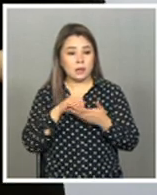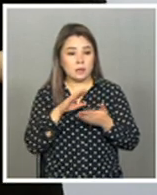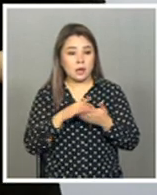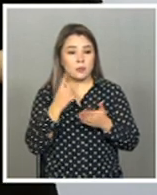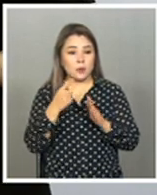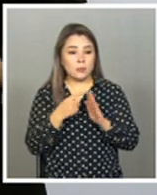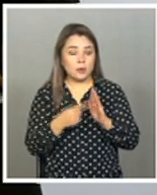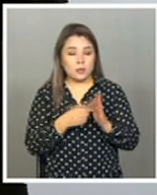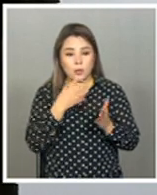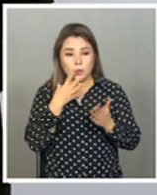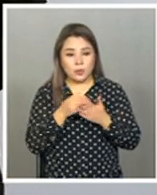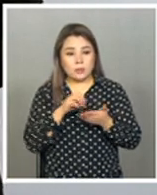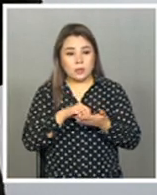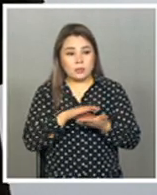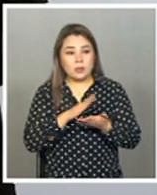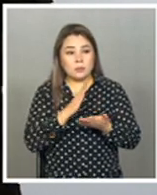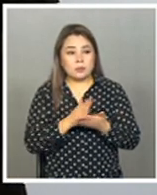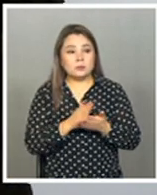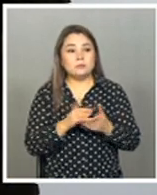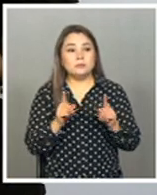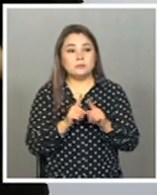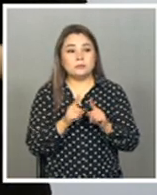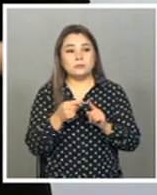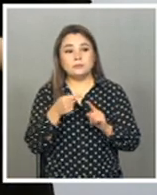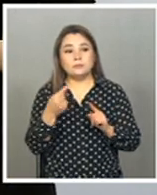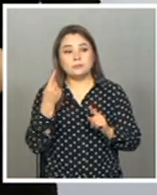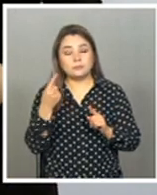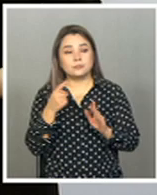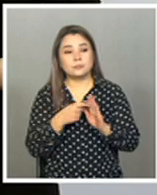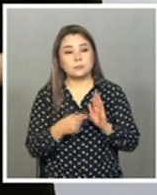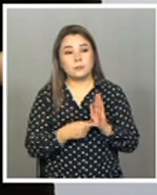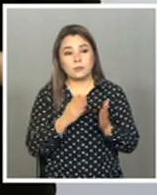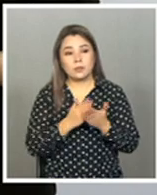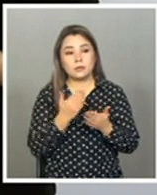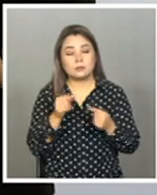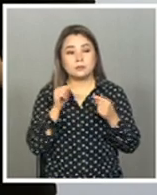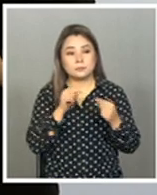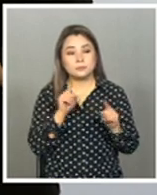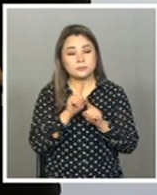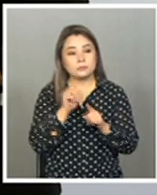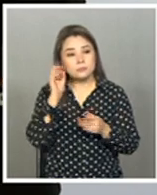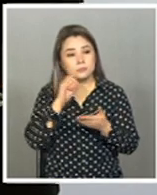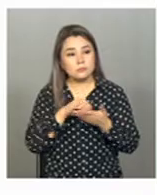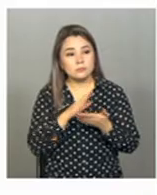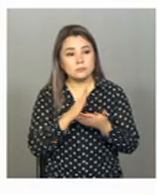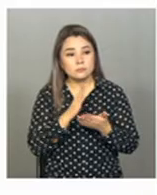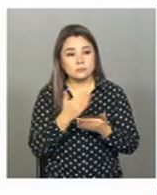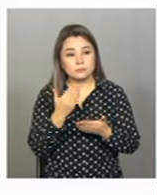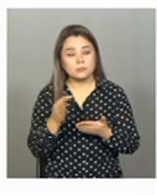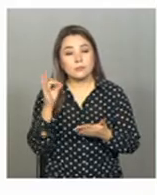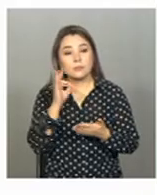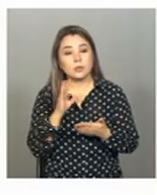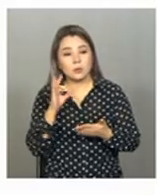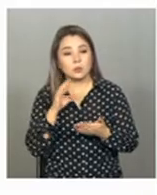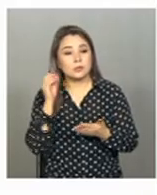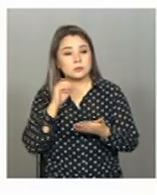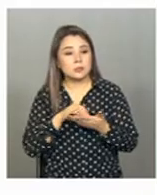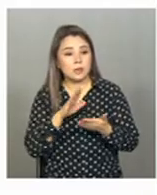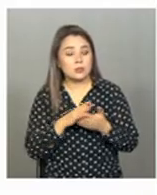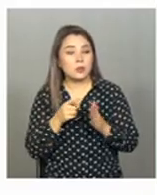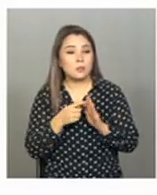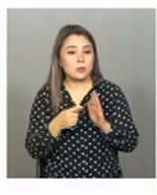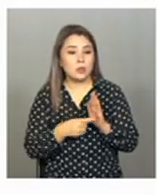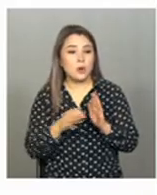өзі шығады, санды минус бірге бөлгенде, оған қарама-қарсы сан шығады, және нөлді санға бөлгенде,